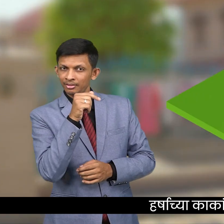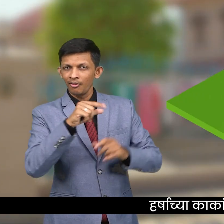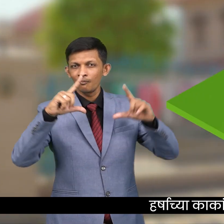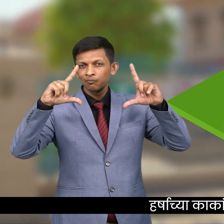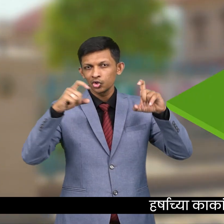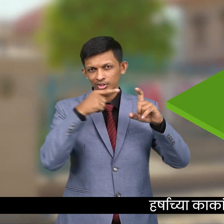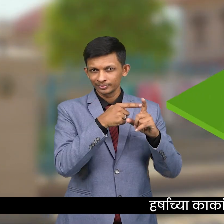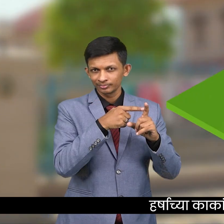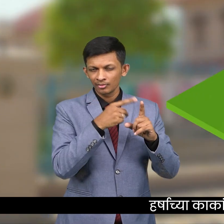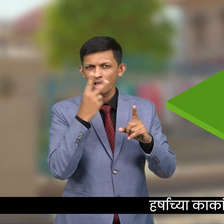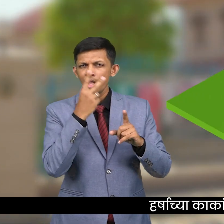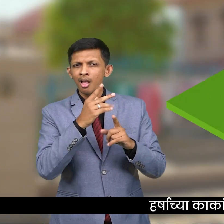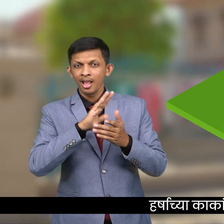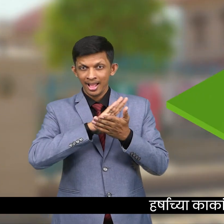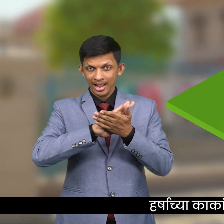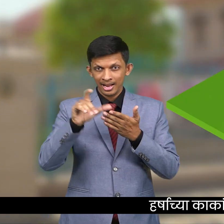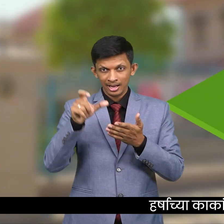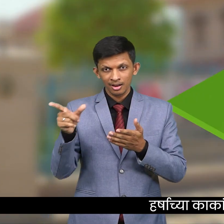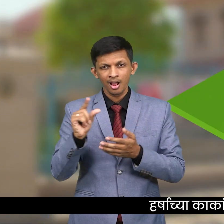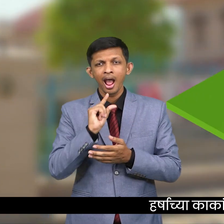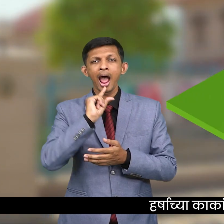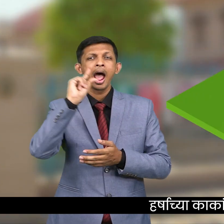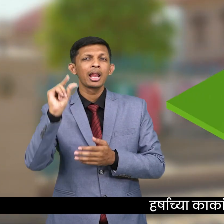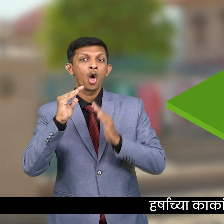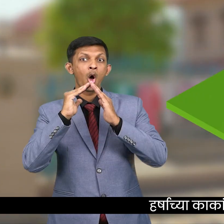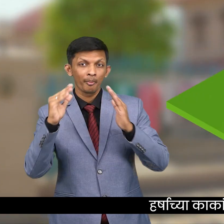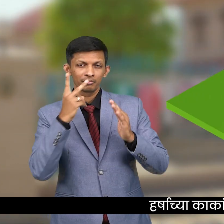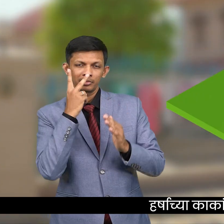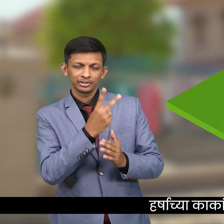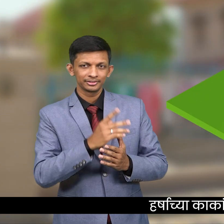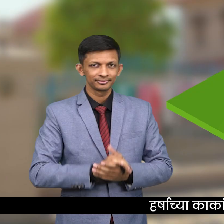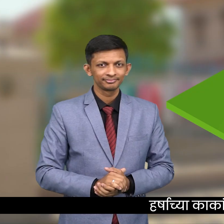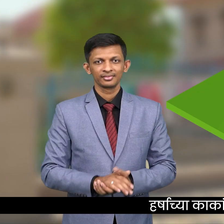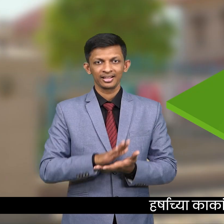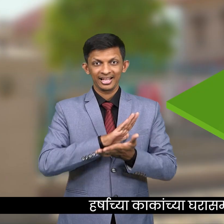हर्षच्या काकांच्या घराचे चित्र पहा।